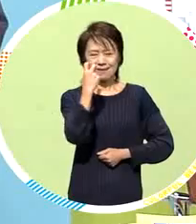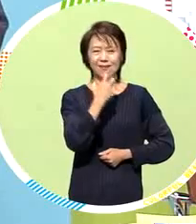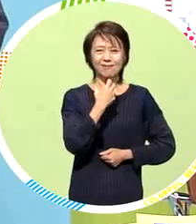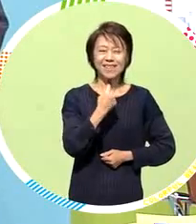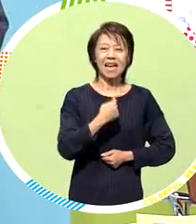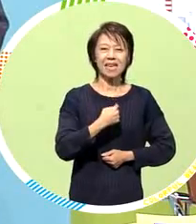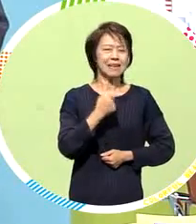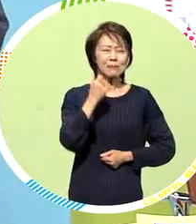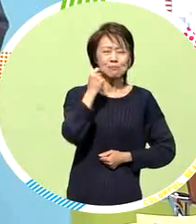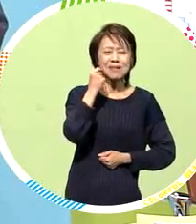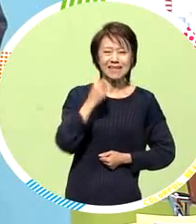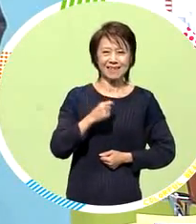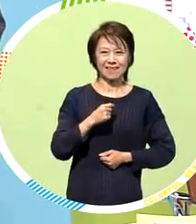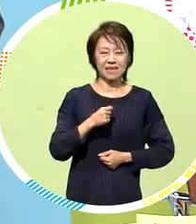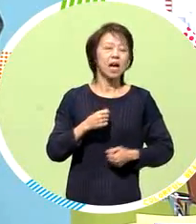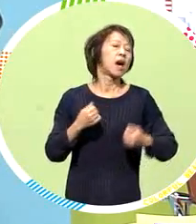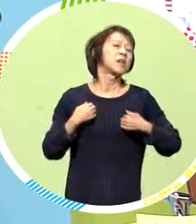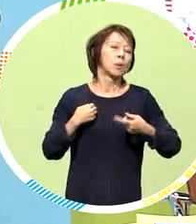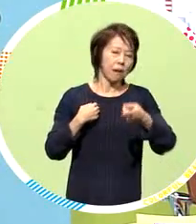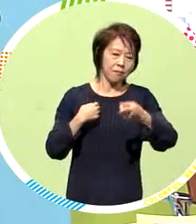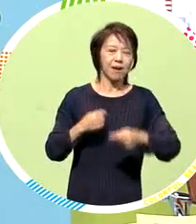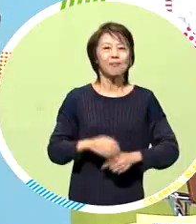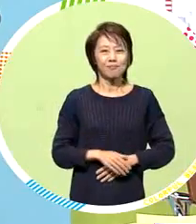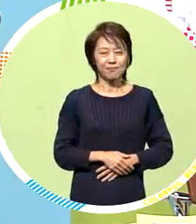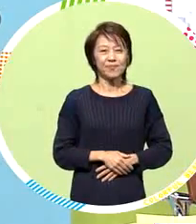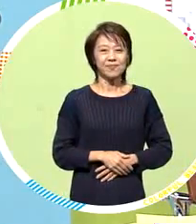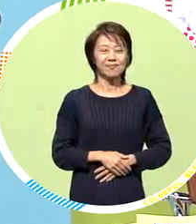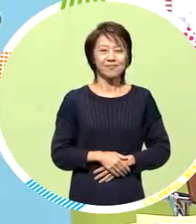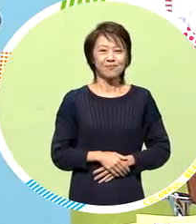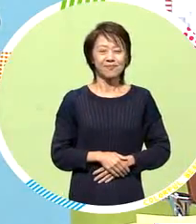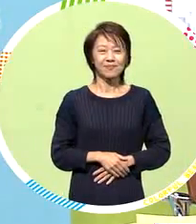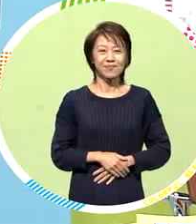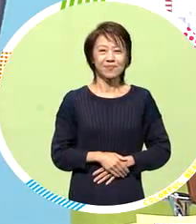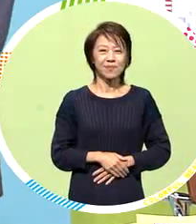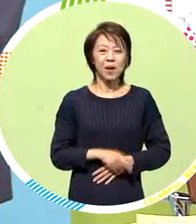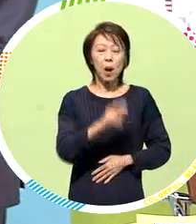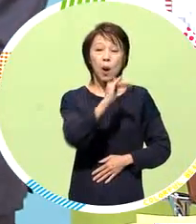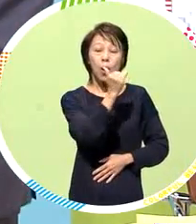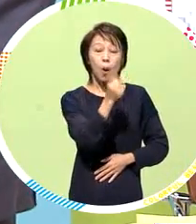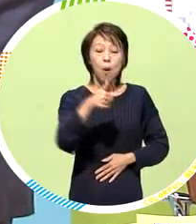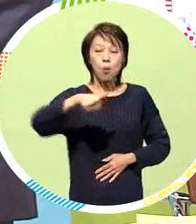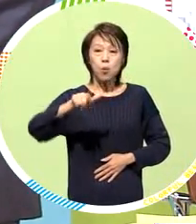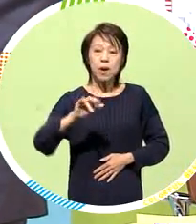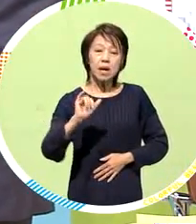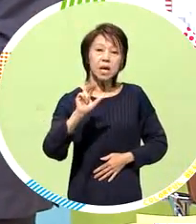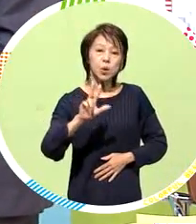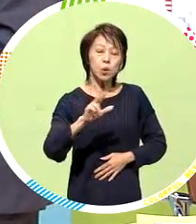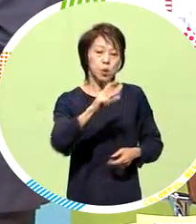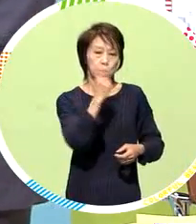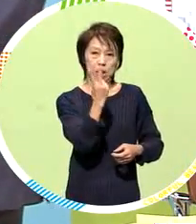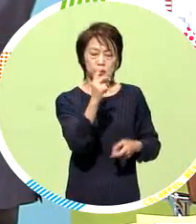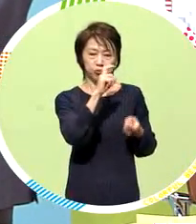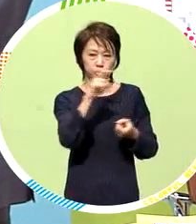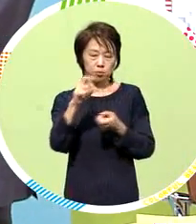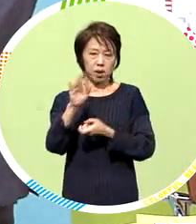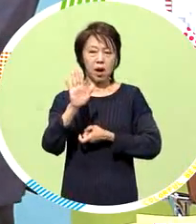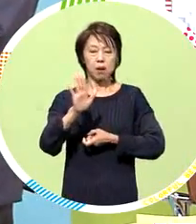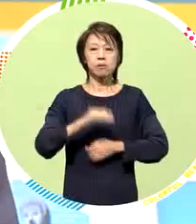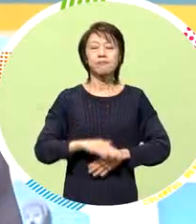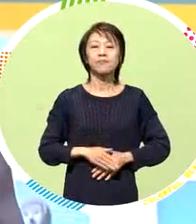べきそう願いすも強そうだよね嬉しいわーそろっ今も触れる2つの言葉の音